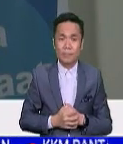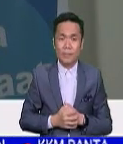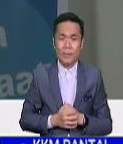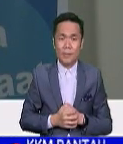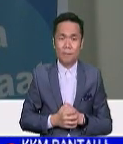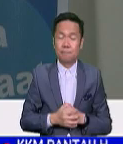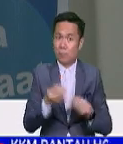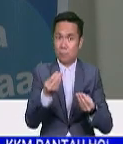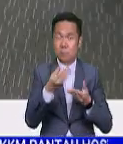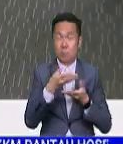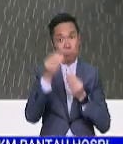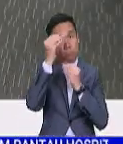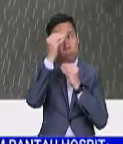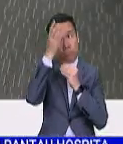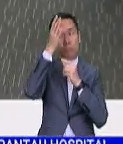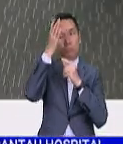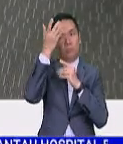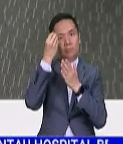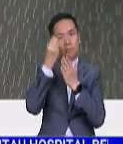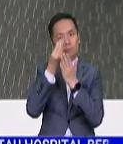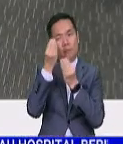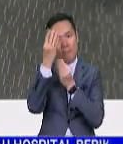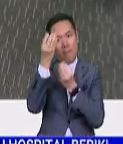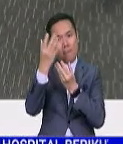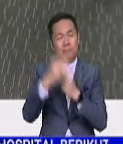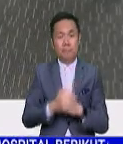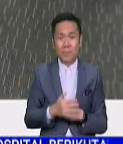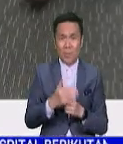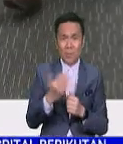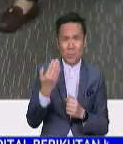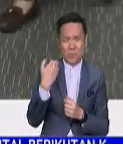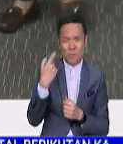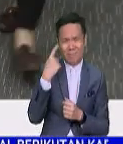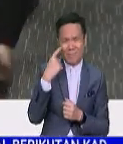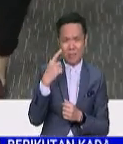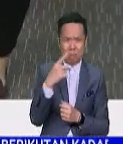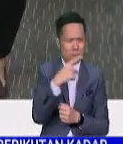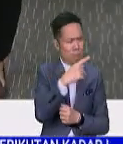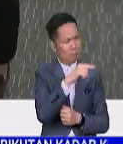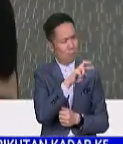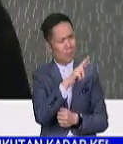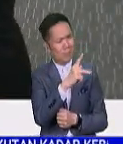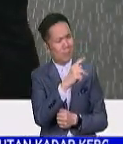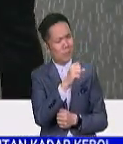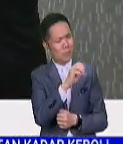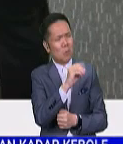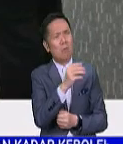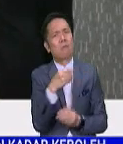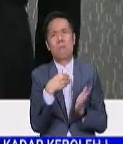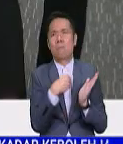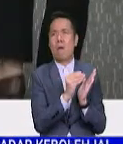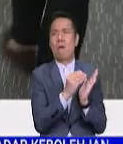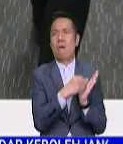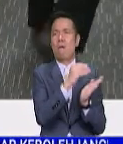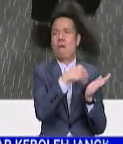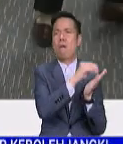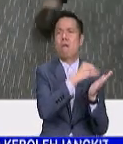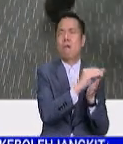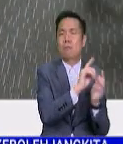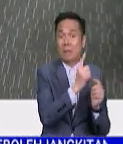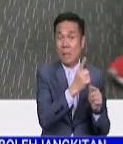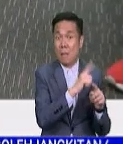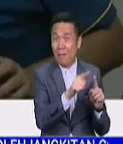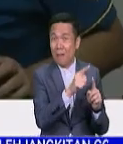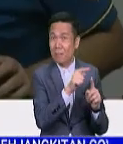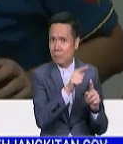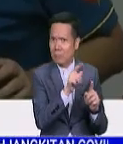oleh ilah jelek Doodle kita tidak terpikir penyang subsonic tidak penting yajuz kerja kerja kerja kerja lalu dia tetapi bila kita dapat tahu sudah yang